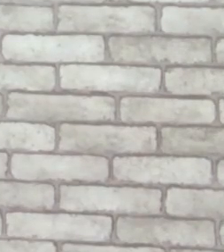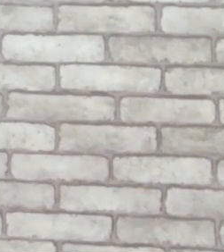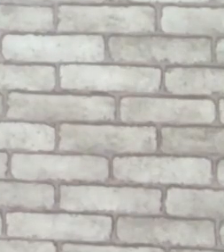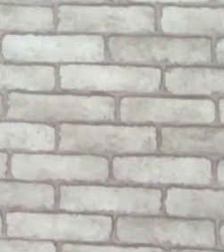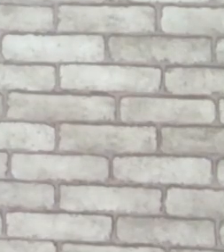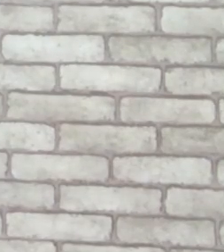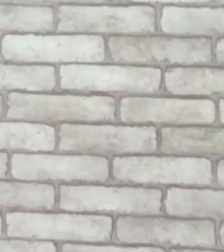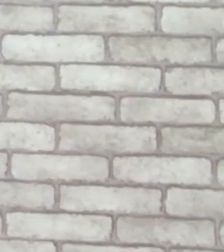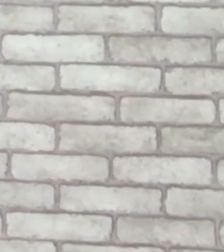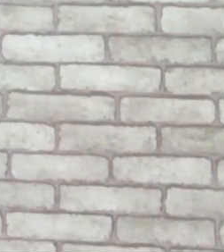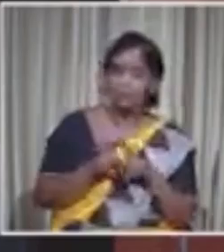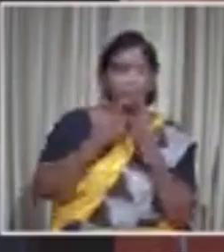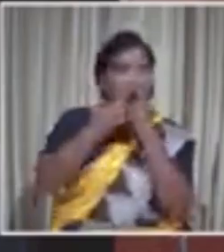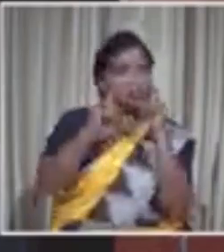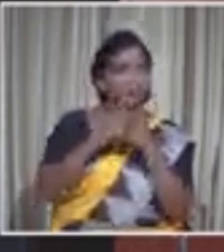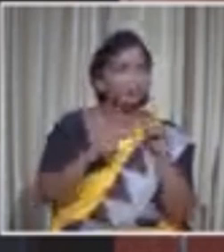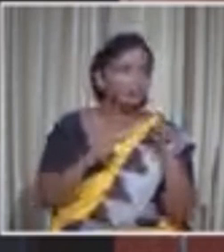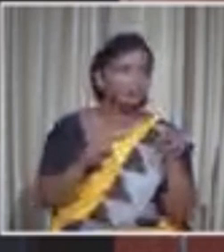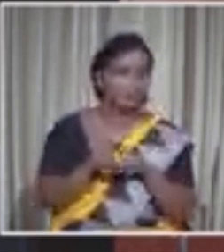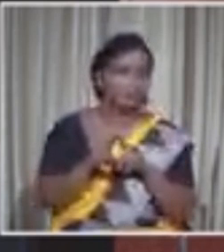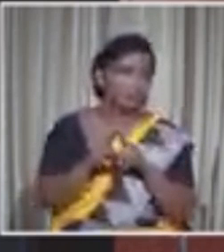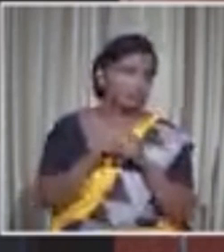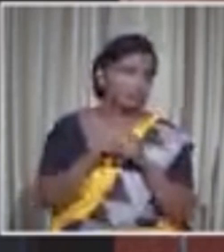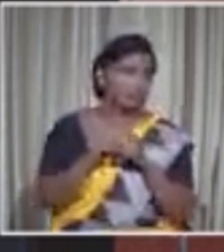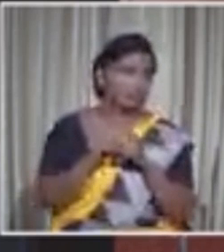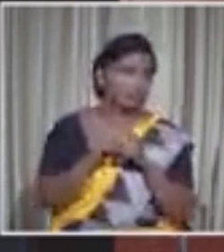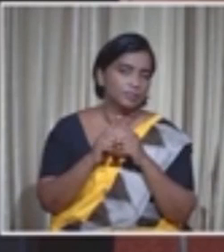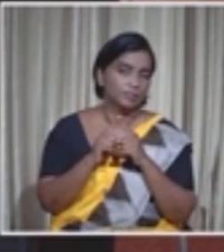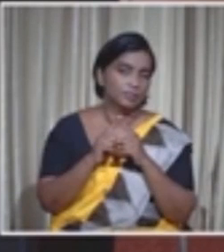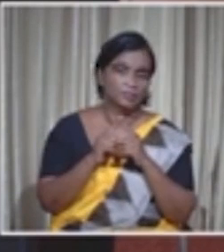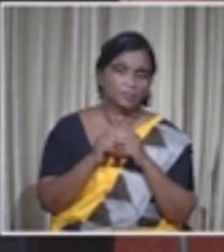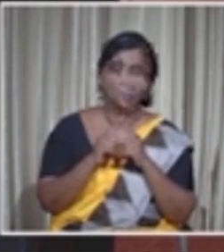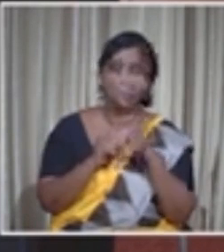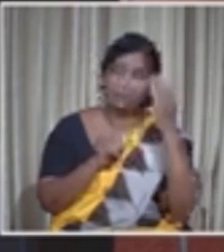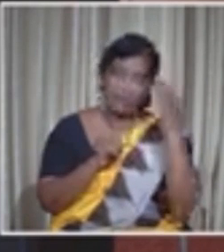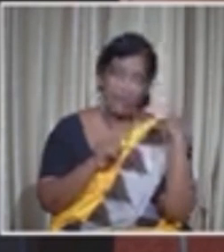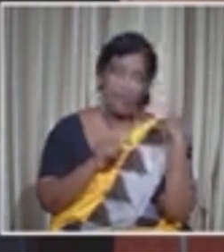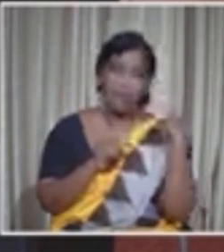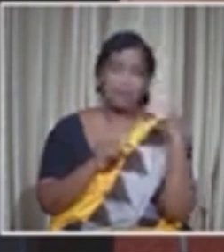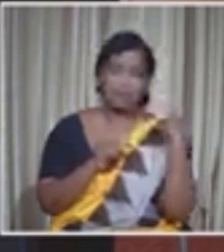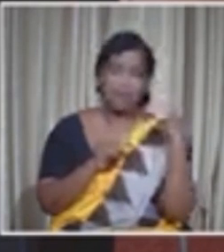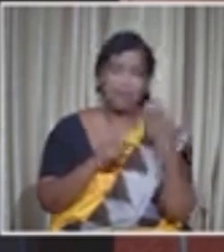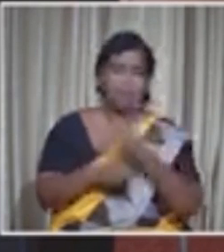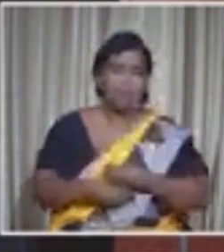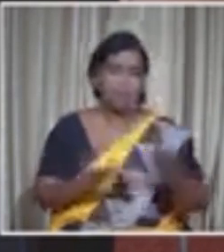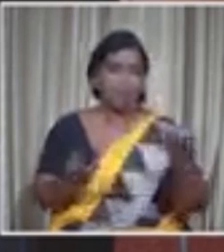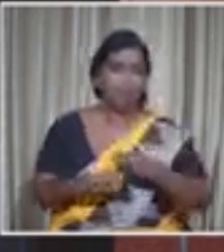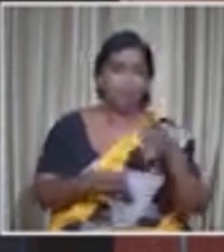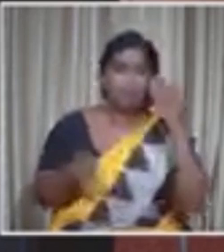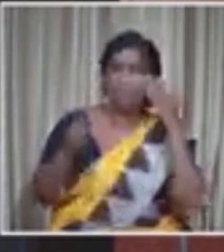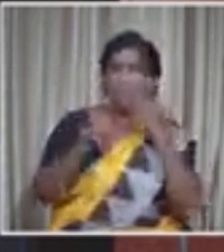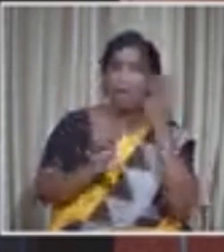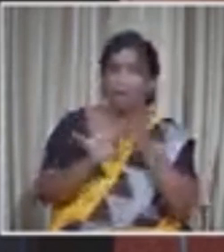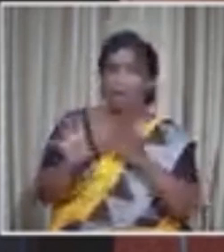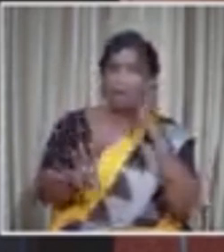இருக்காங்க அப்படிங்கிற விஷயத்தை அவர் முன் வச்சிருந்தாரு. இன்று வலிந்து காணாமல் ஆக்கப்பட்ட நிலையிலே 5 கடந்து அவர்கள் இங்கே போராடி